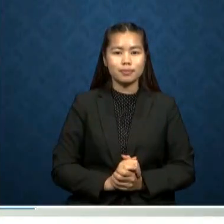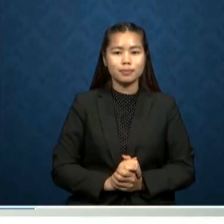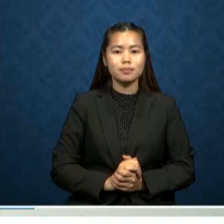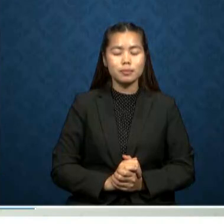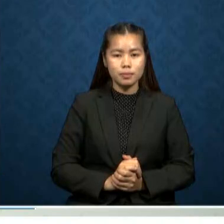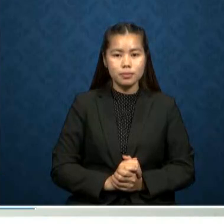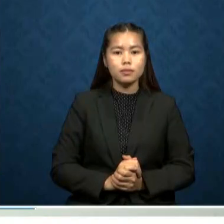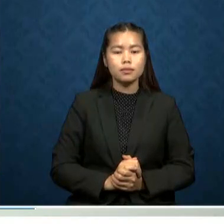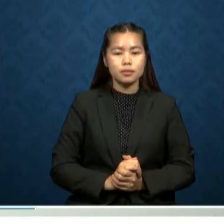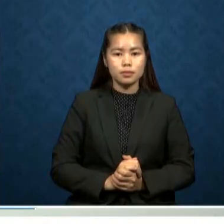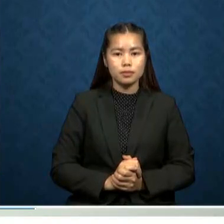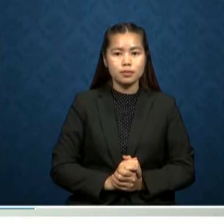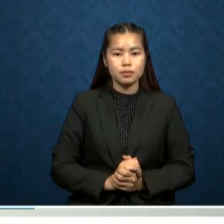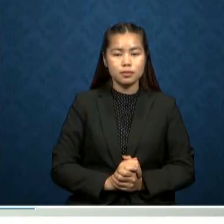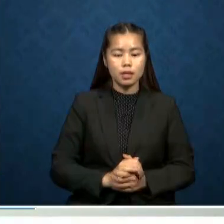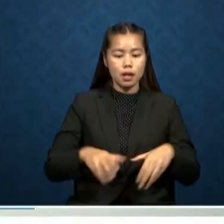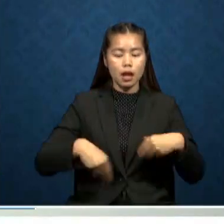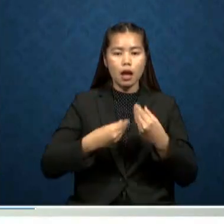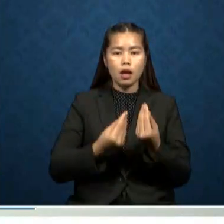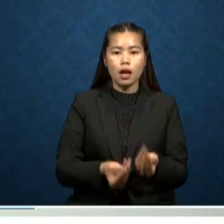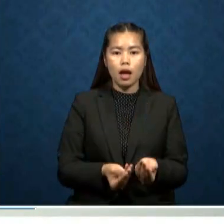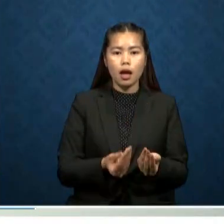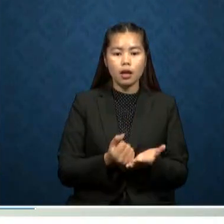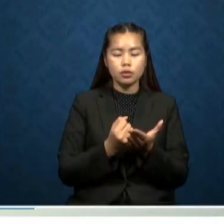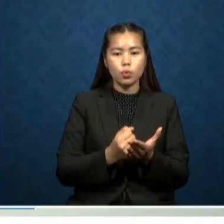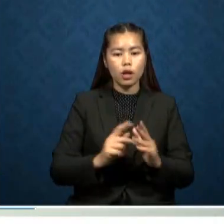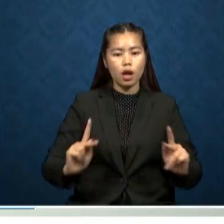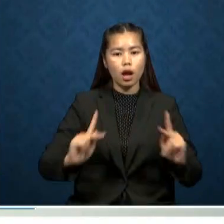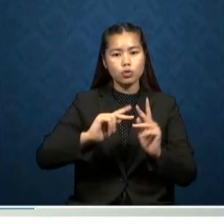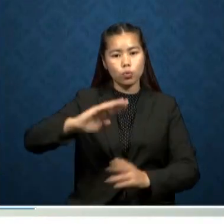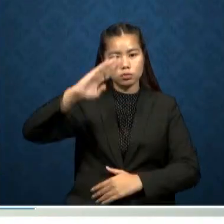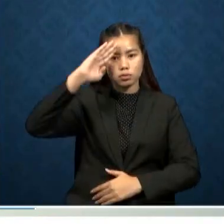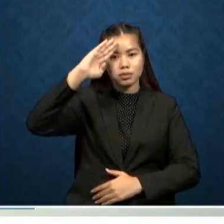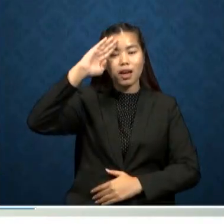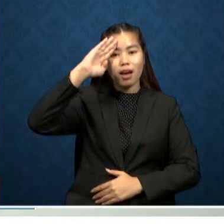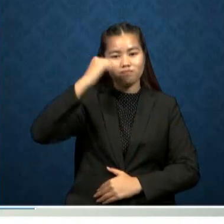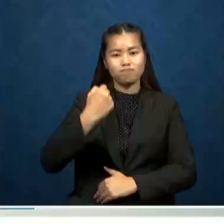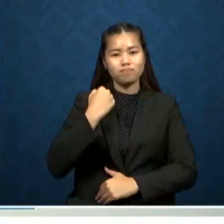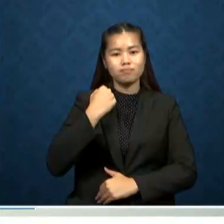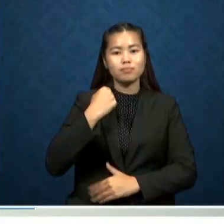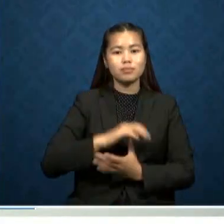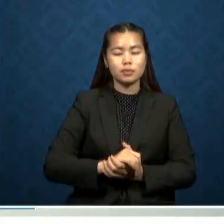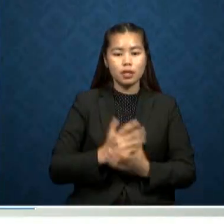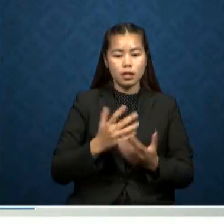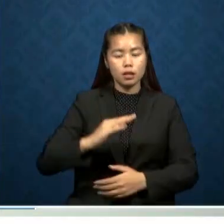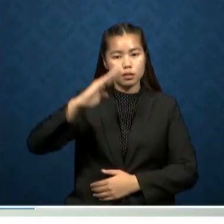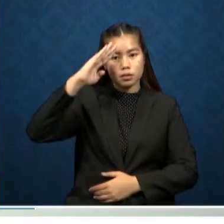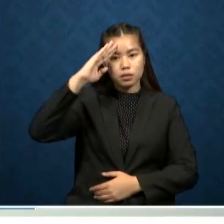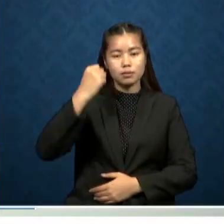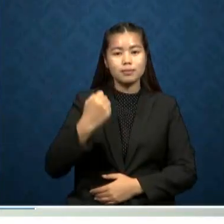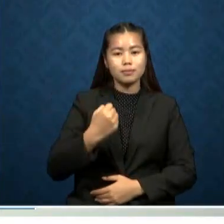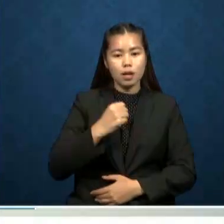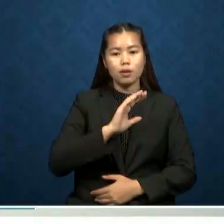ส่งผลต่อประสิทธิภาพของกองทัพและกระทรวงกลาโหมคณะกรรมาธิการการทหารและความมั่นคงของ